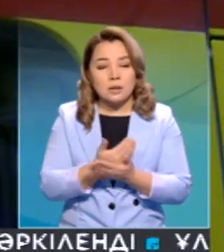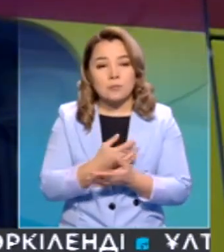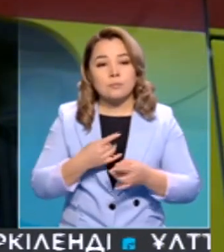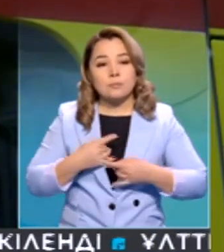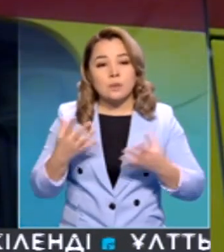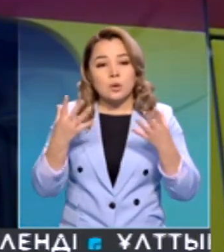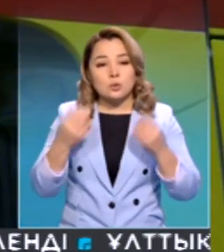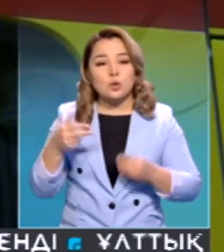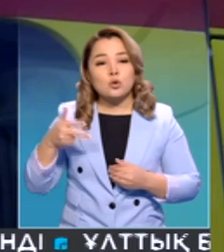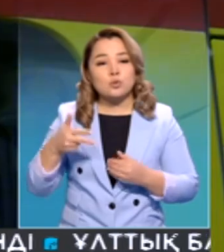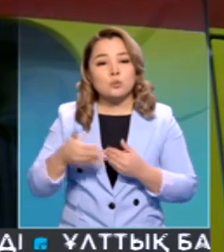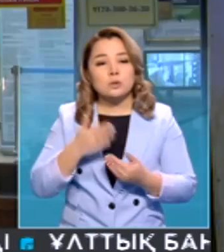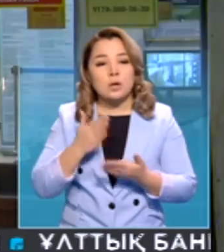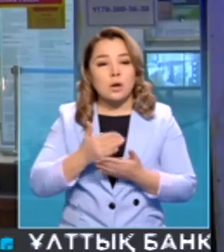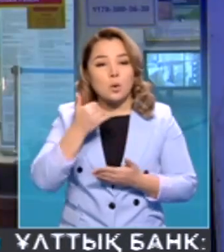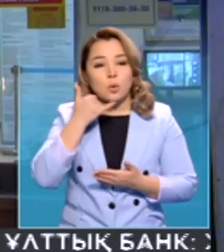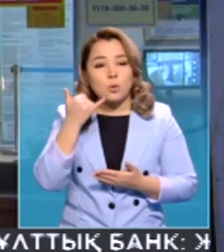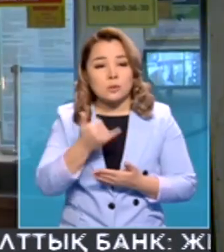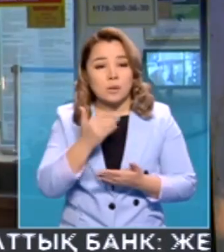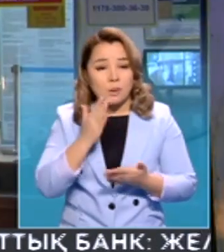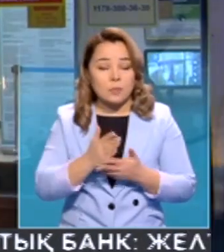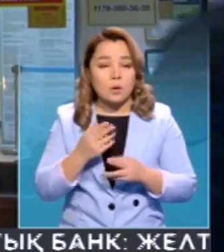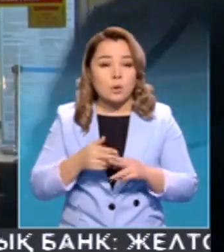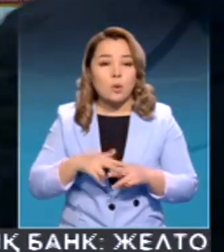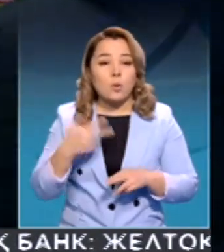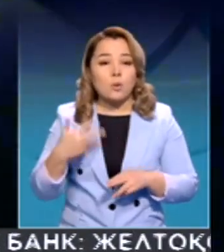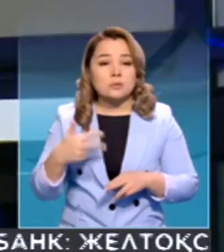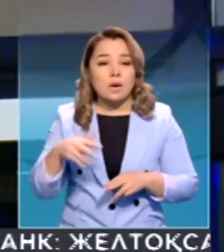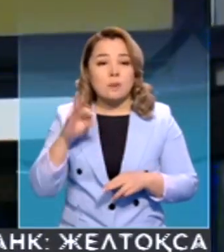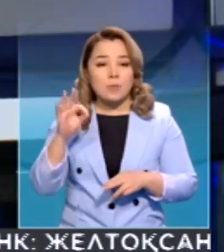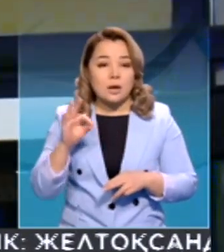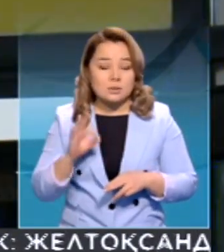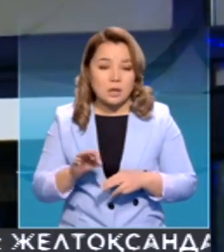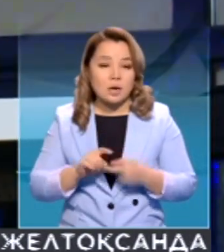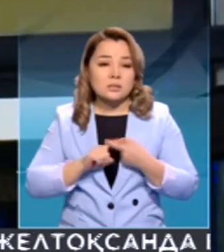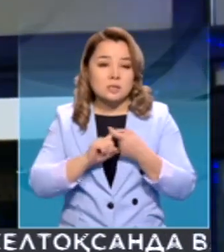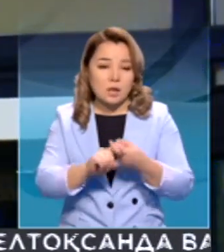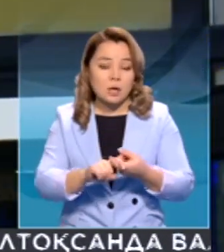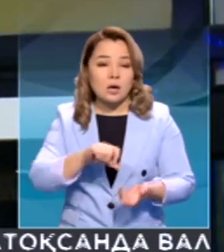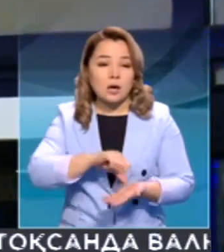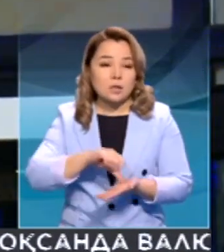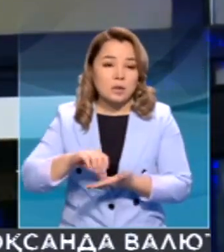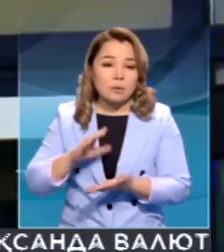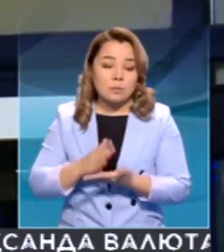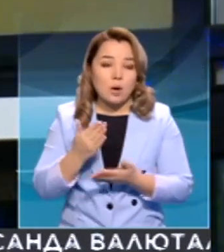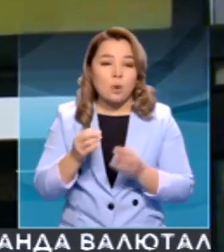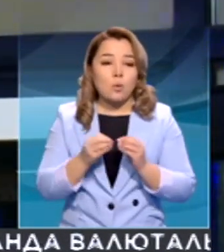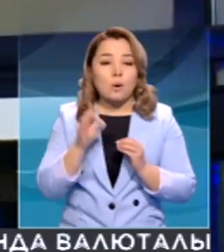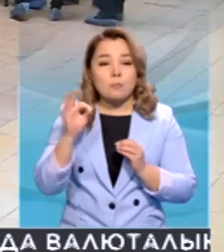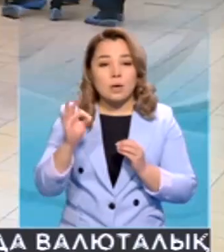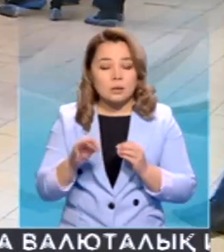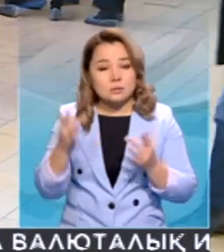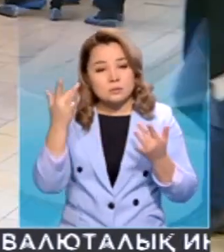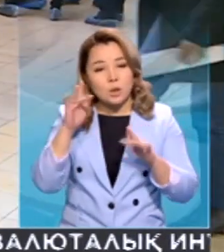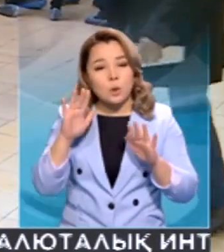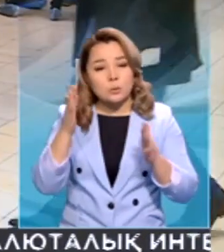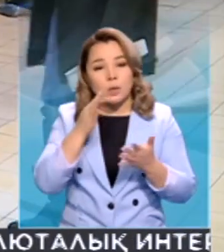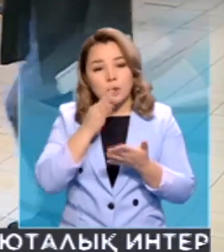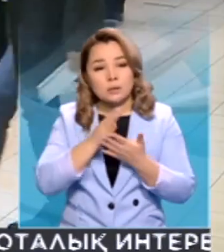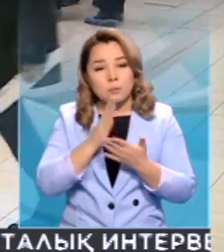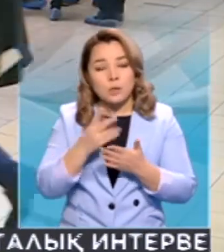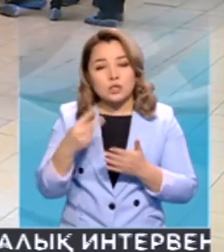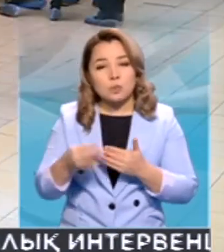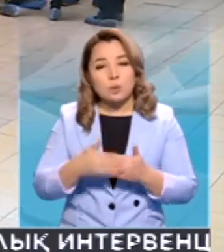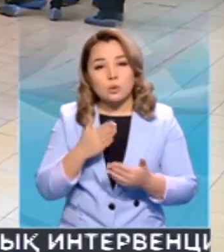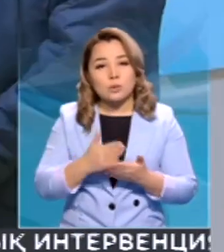күні 3000-ға жуық қоңырау түскен. Оның 30% жұқпалы ауруларға қатысты болса, 10% жазатайым оқиғалар.